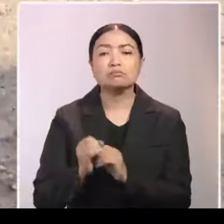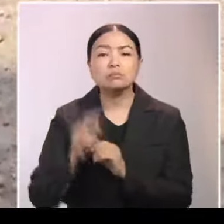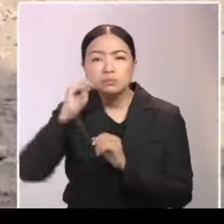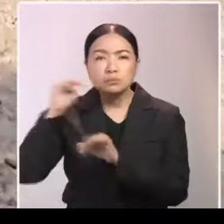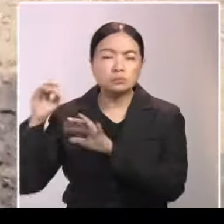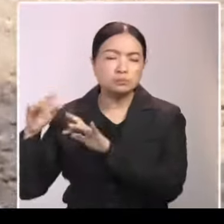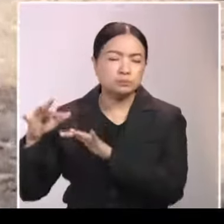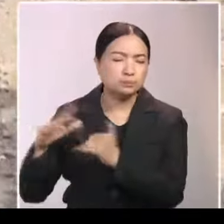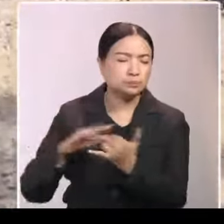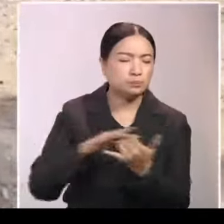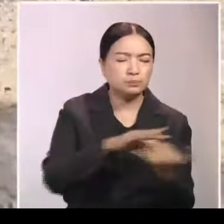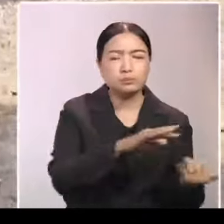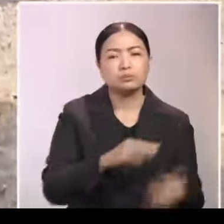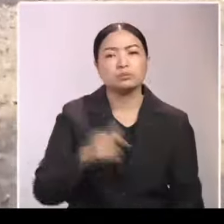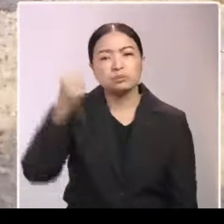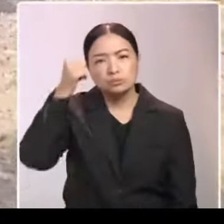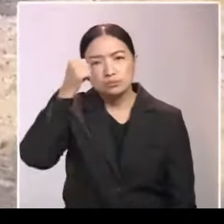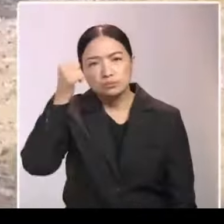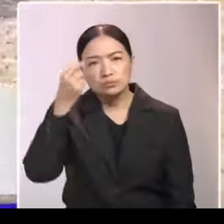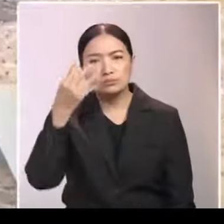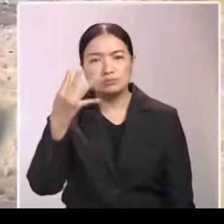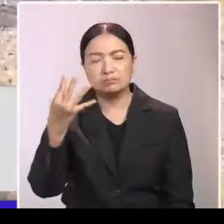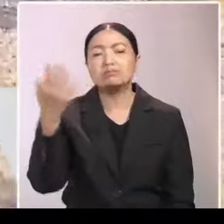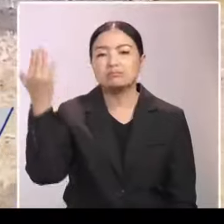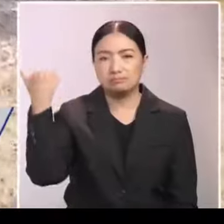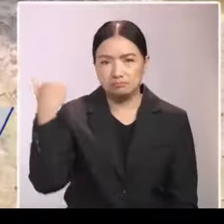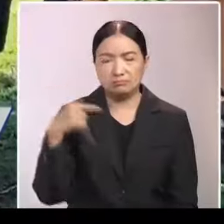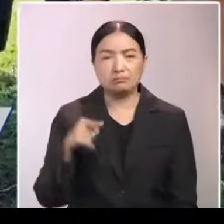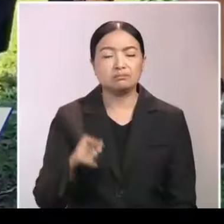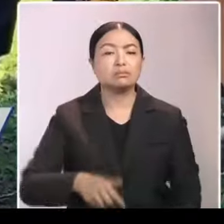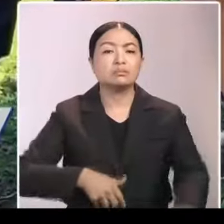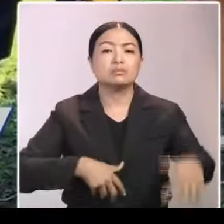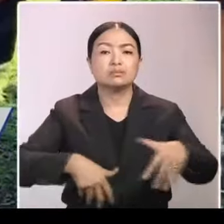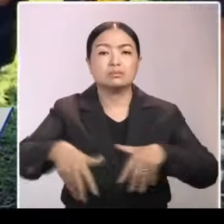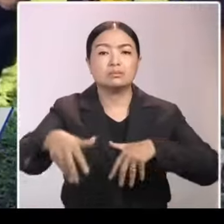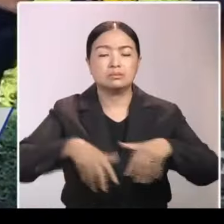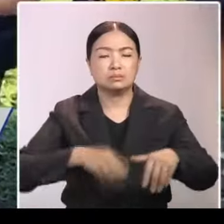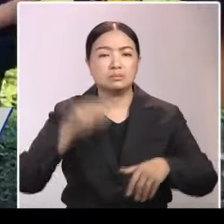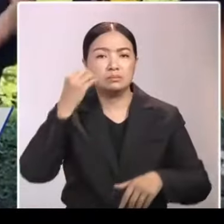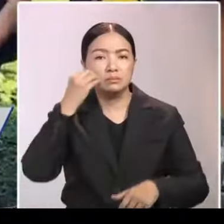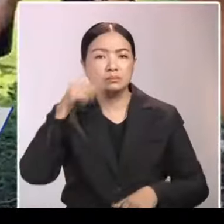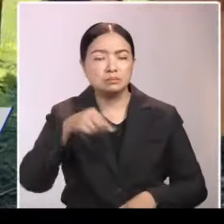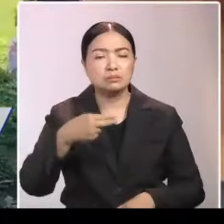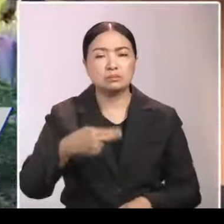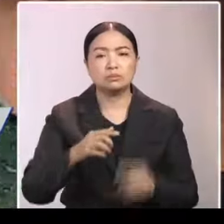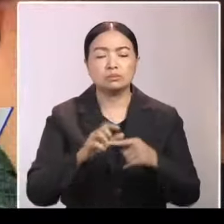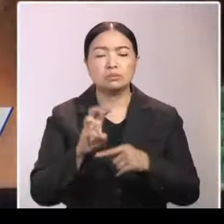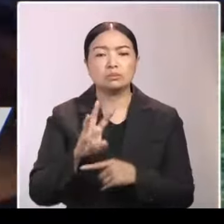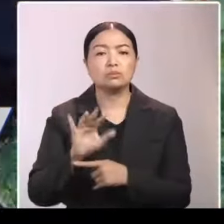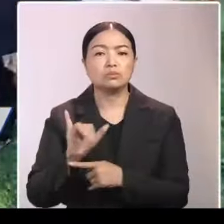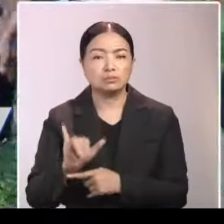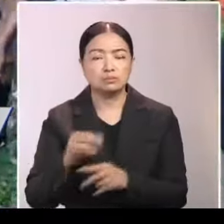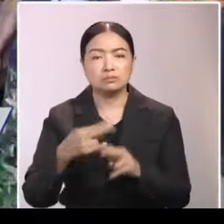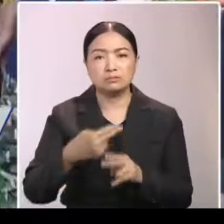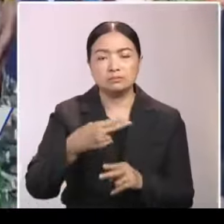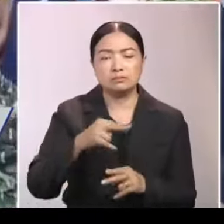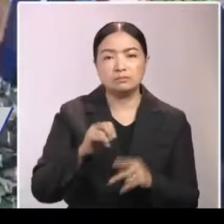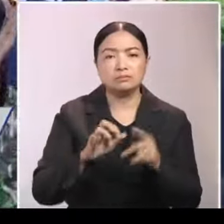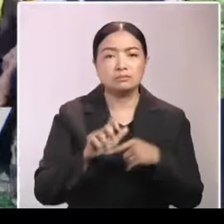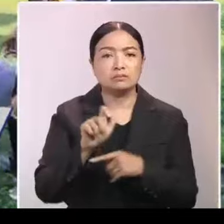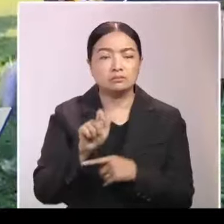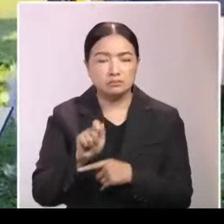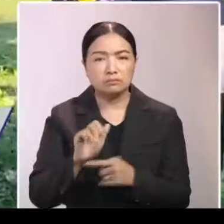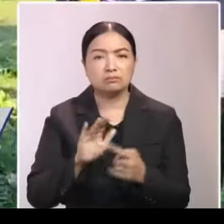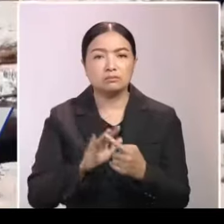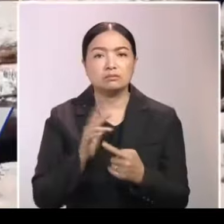พัดไปกับสายน้ำเมื่อ 4วันที่แล้วนะครับเป็นประชาชนที่บ้านห้วยกองก๊ดชื่อว่านางหน่อเขอะไม่มี